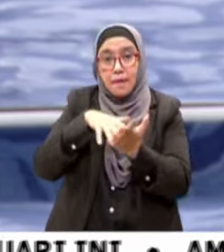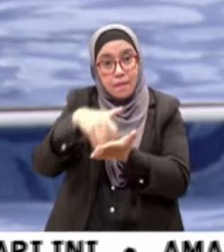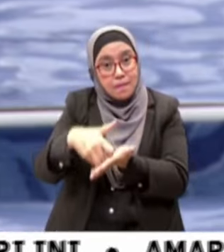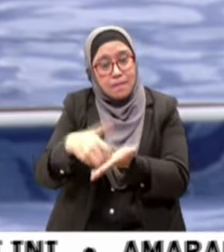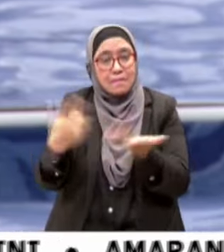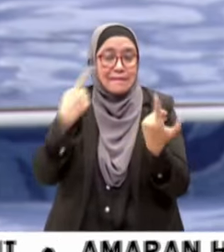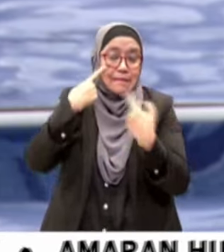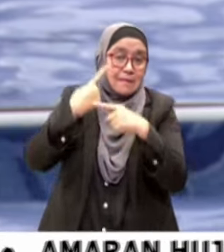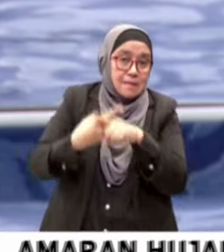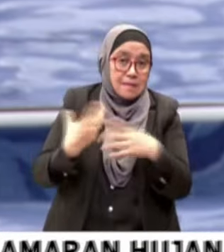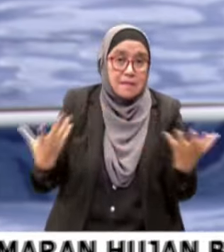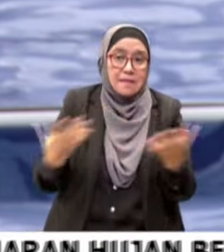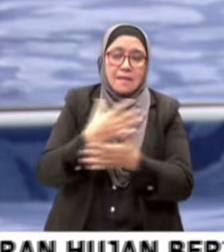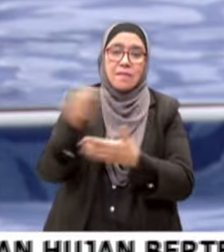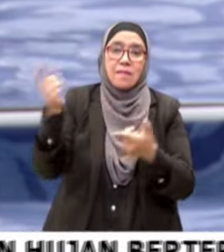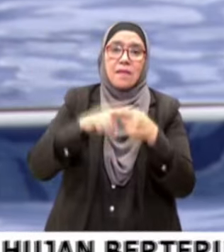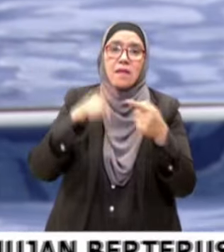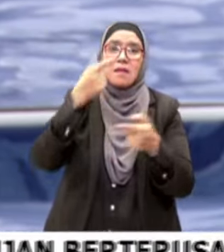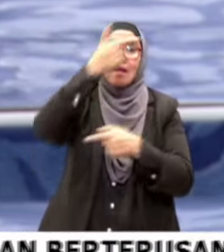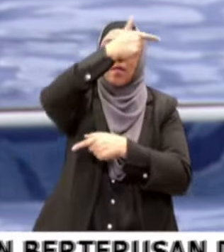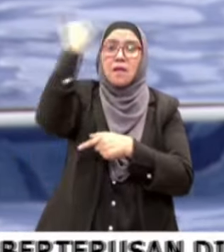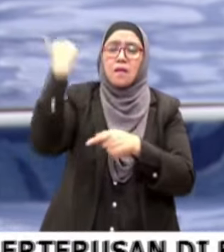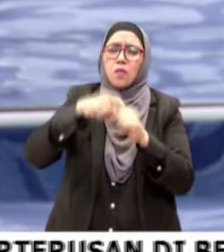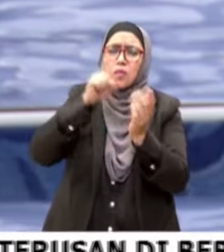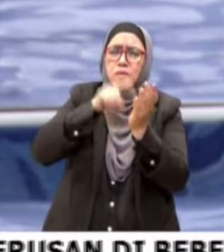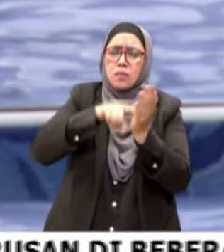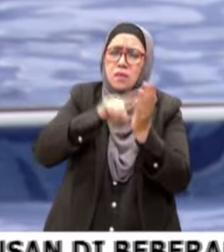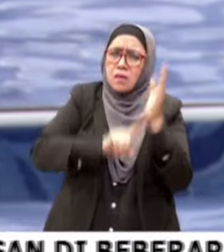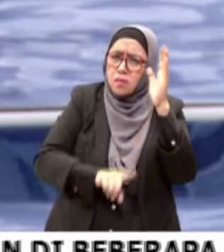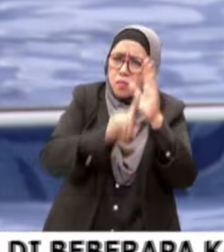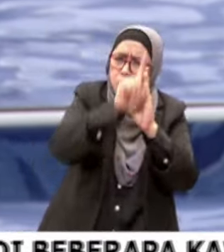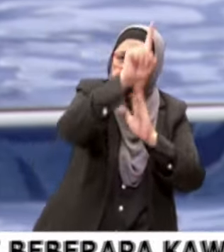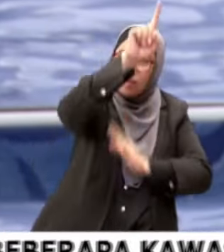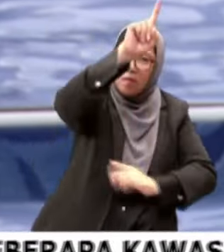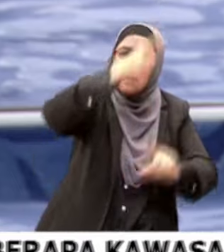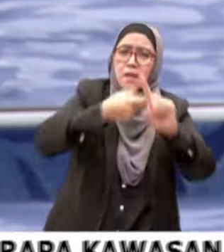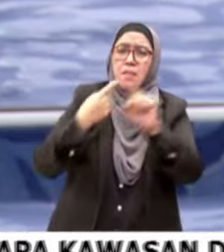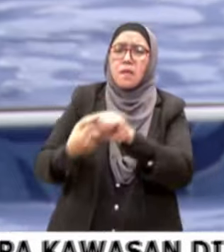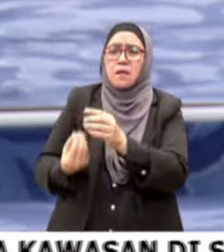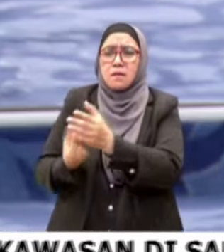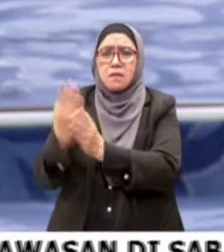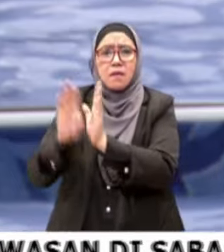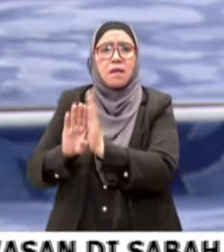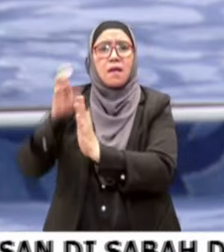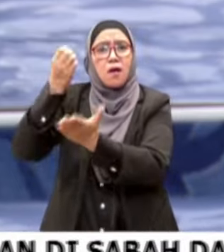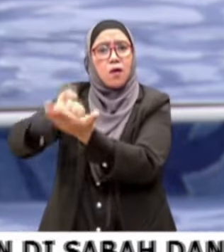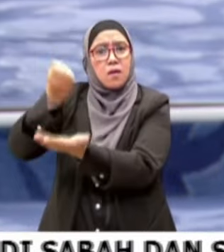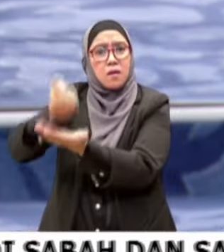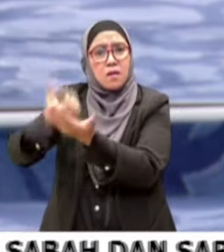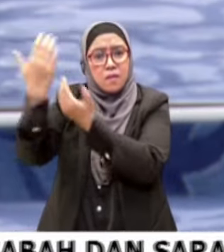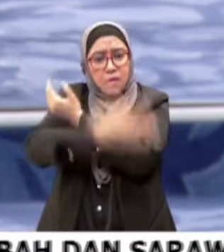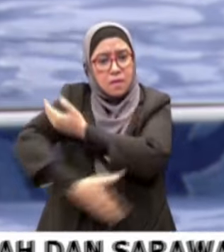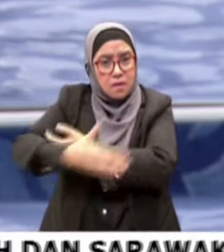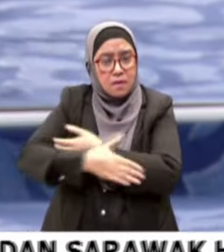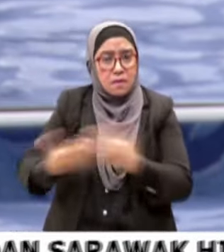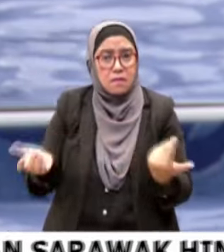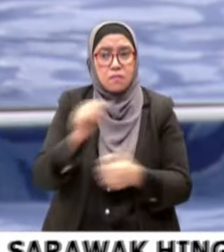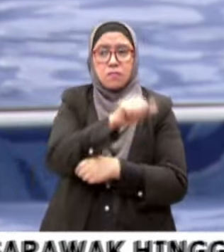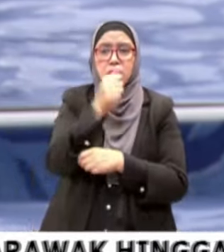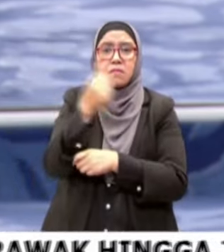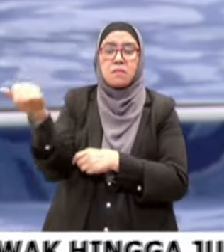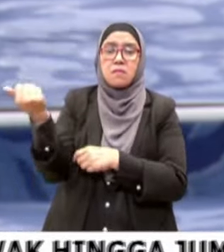dan menyebabkan hutang lebih tinggi daripada pertumbuhan ekonomi negara lain-lain ialah untuk